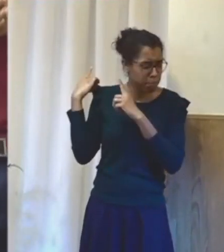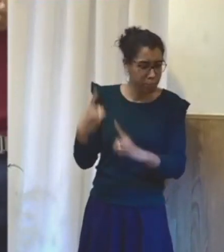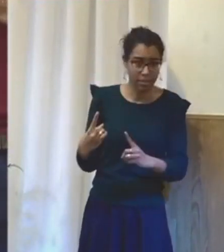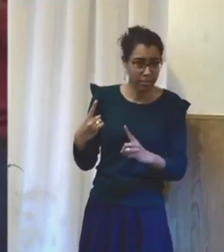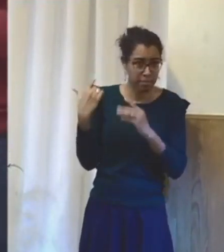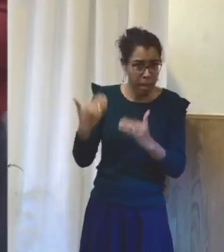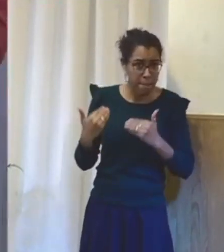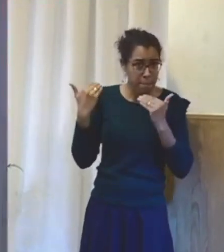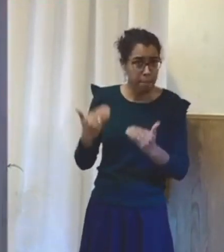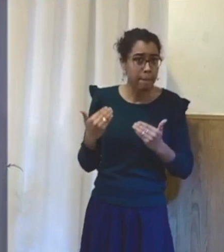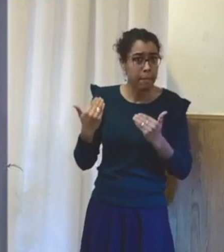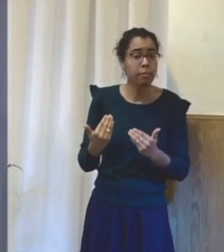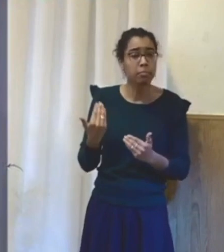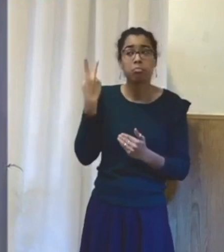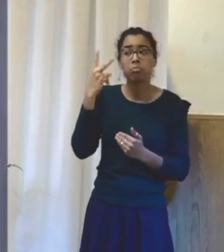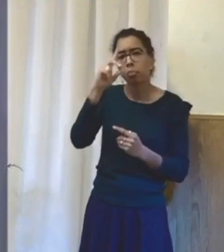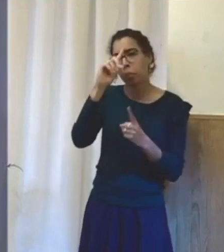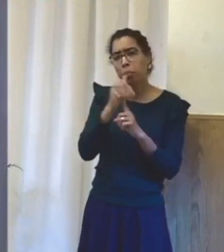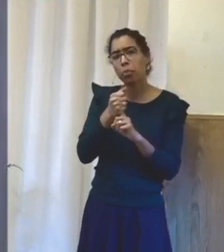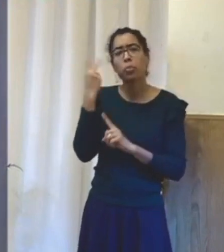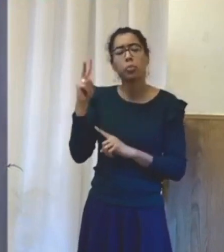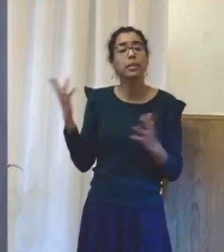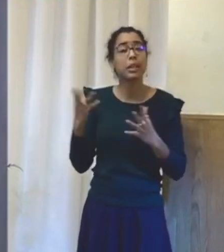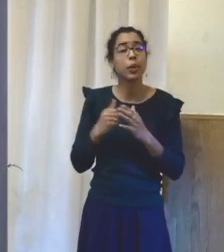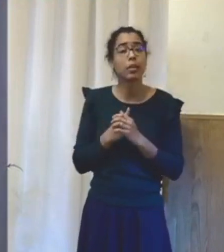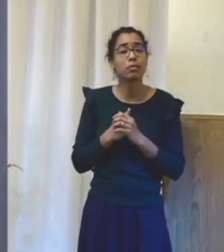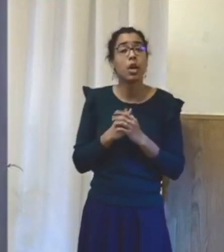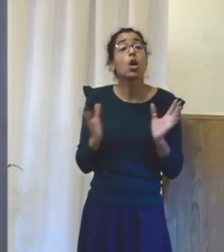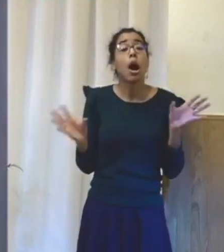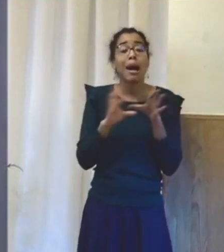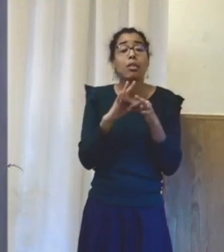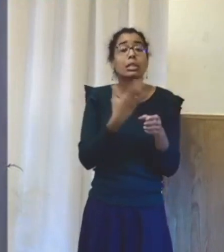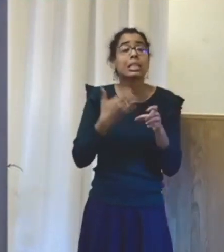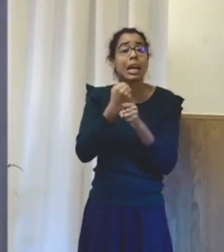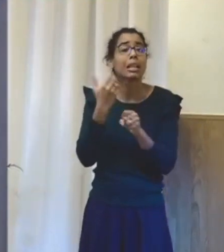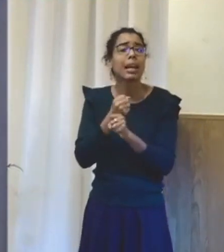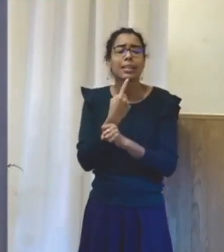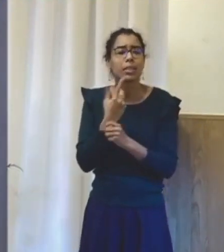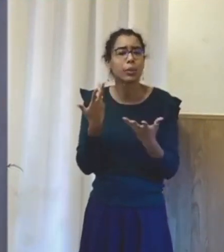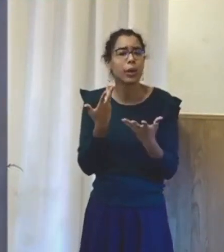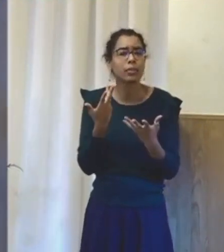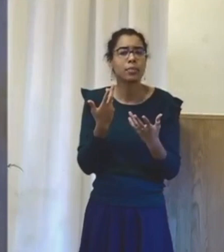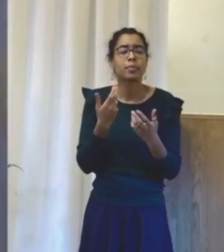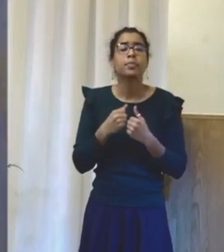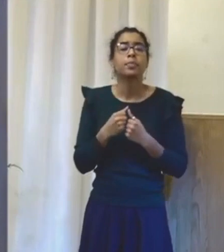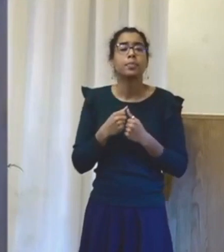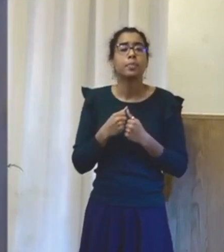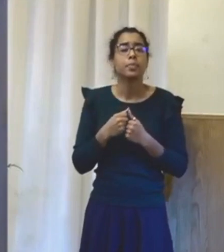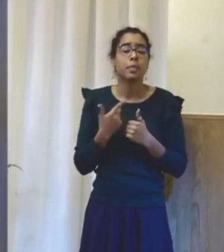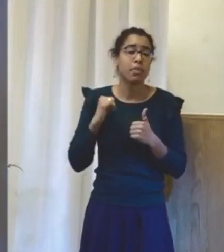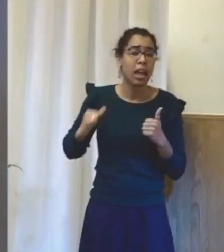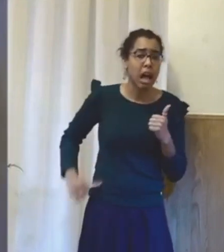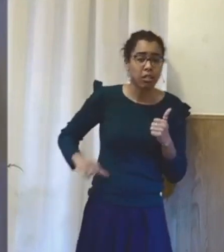Le but de Dieu, c'est quoi? Quand il a établi toutes ces alliances-là, qu'il a faites avec